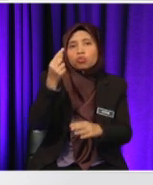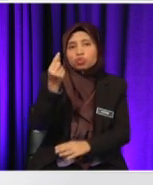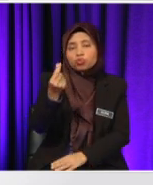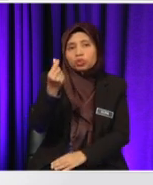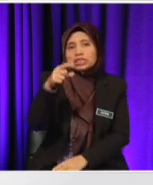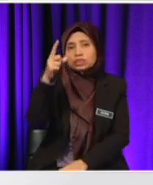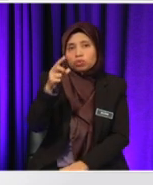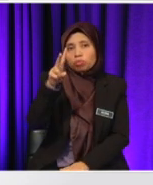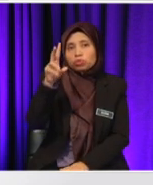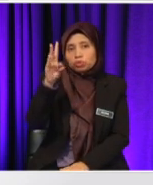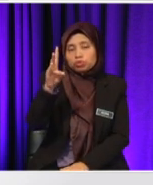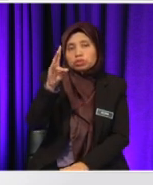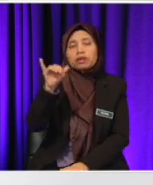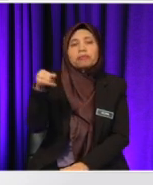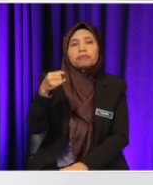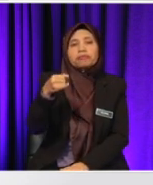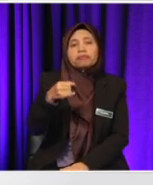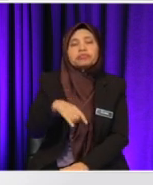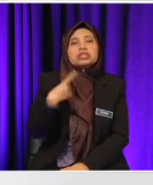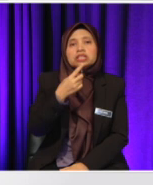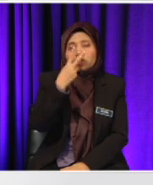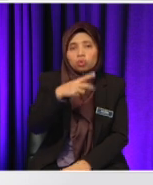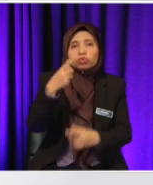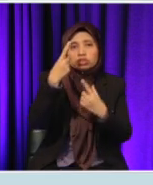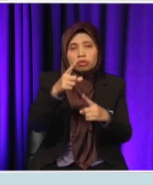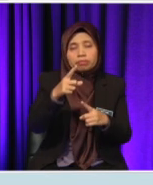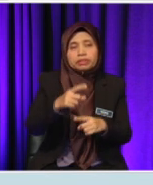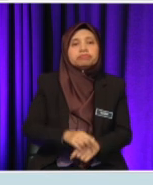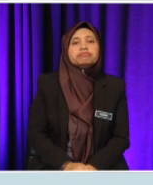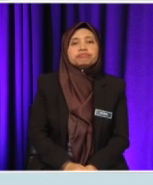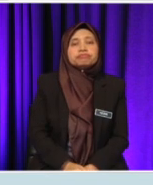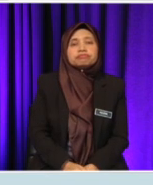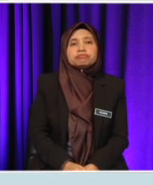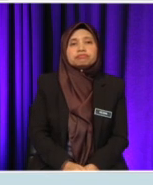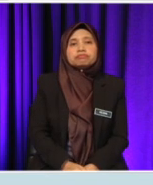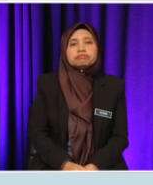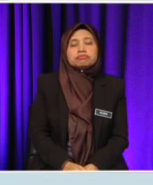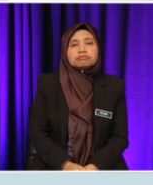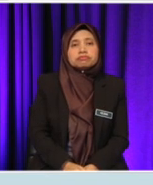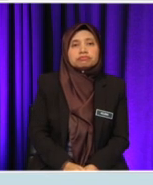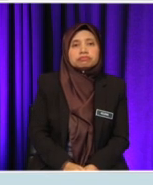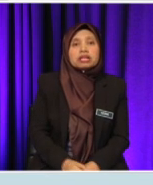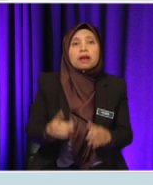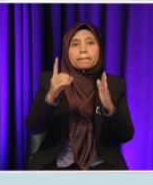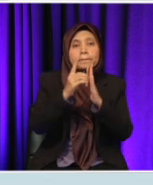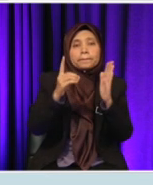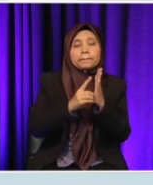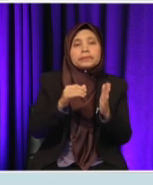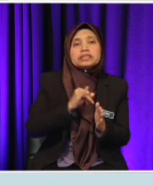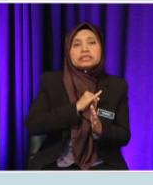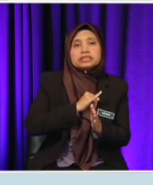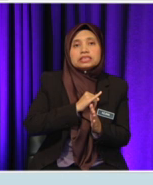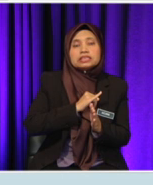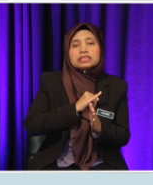itu Oke kita lihat jawaban Oh maaf Kita lihat jawaban Oke berarti saya saya